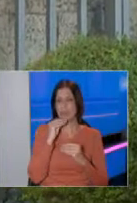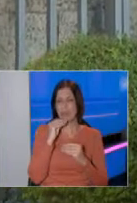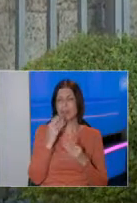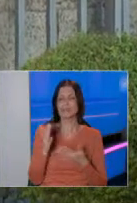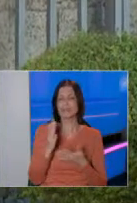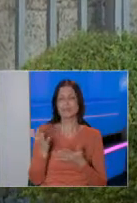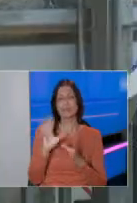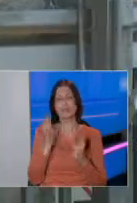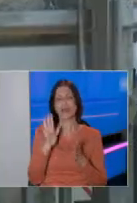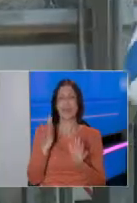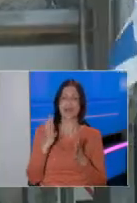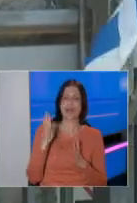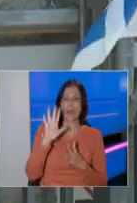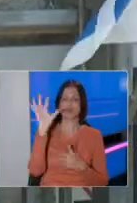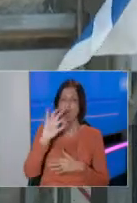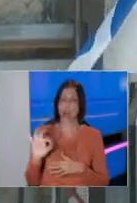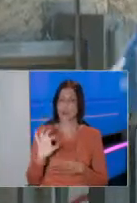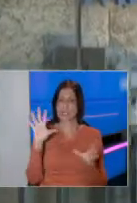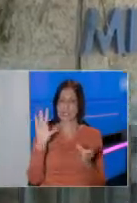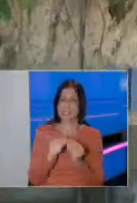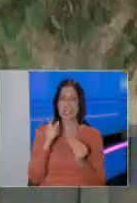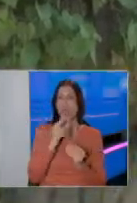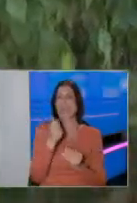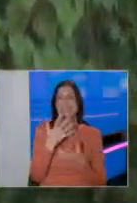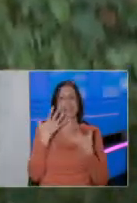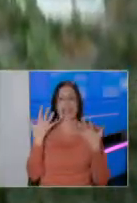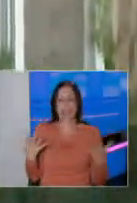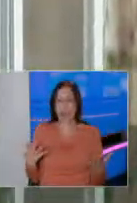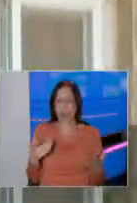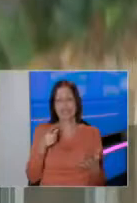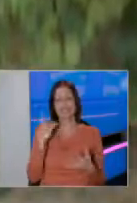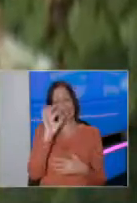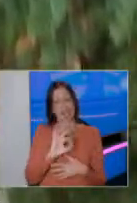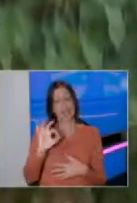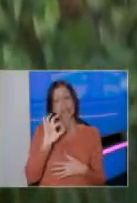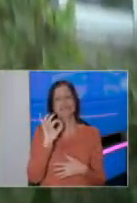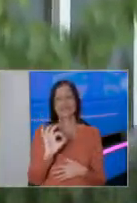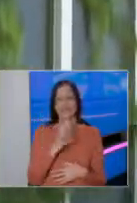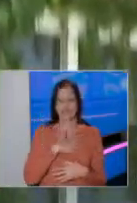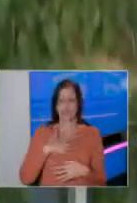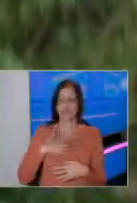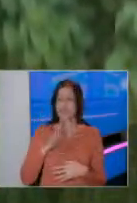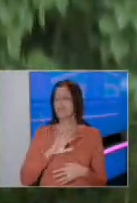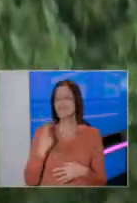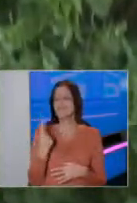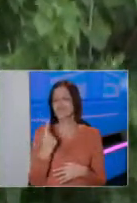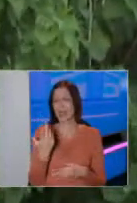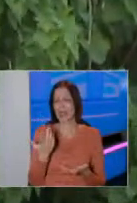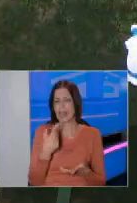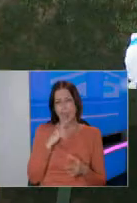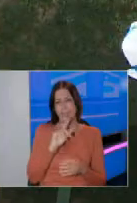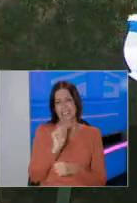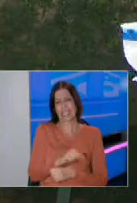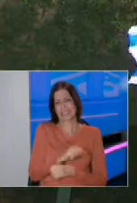במצטבר בכמעט 5%. זה לא כסף גדול, אבל זה עדיין בשביל הפצועים, כל שקל פה, אנחנו לא